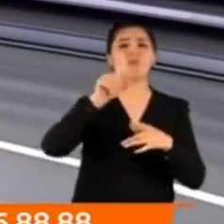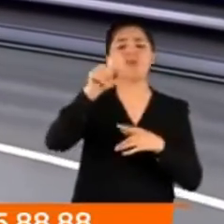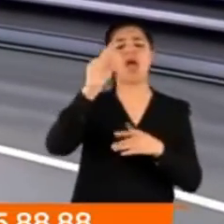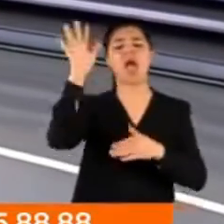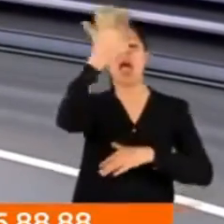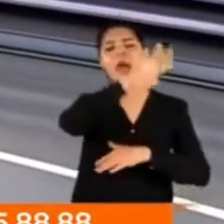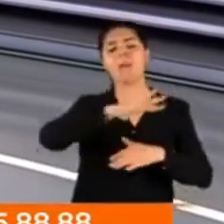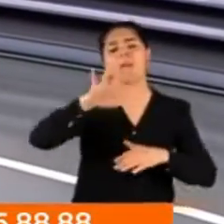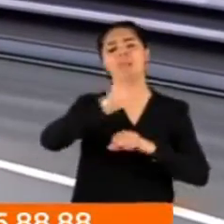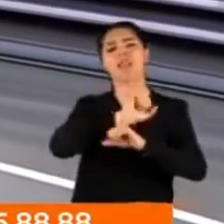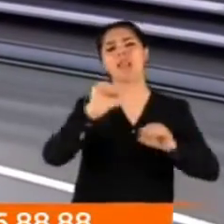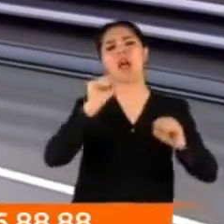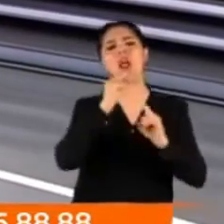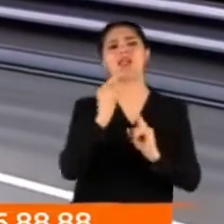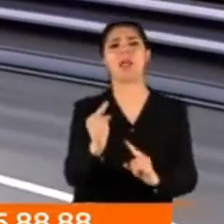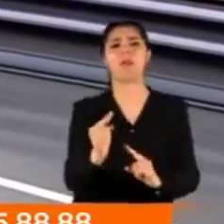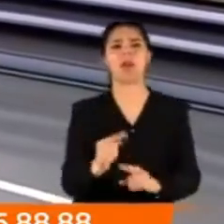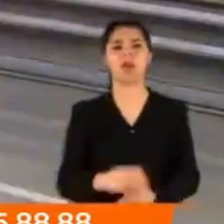olması anlamına